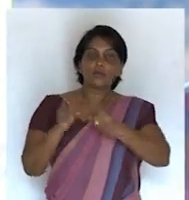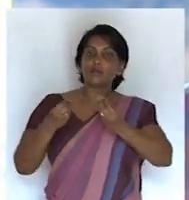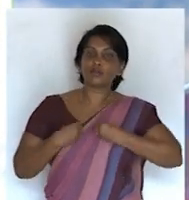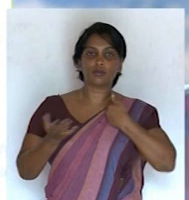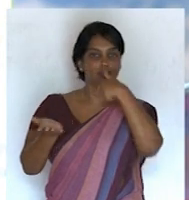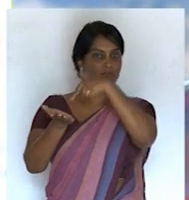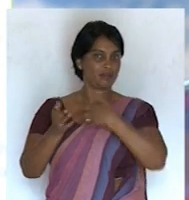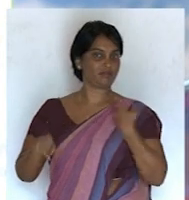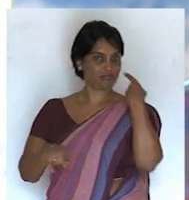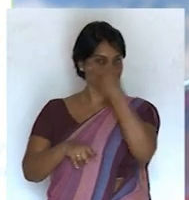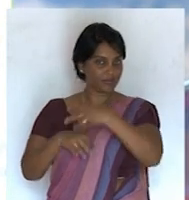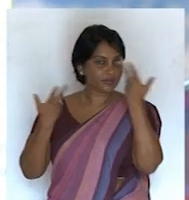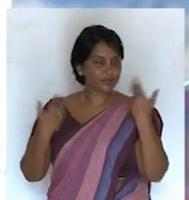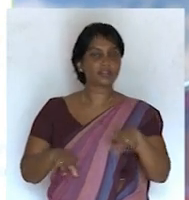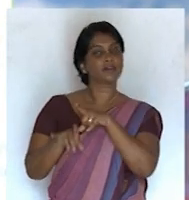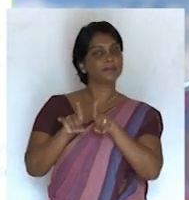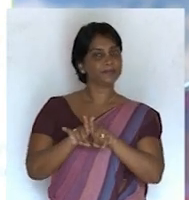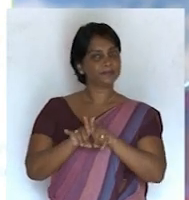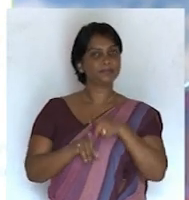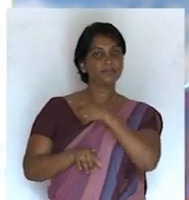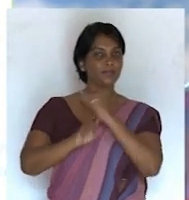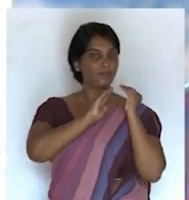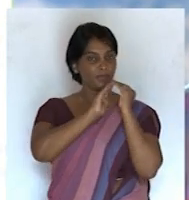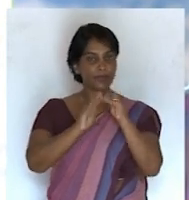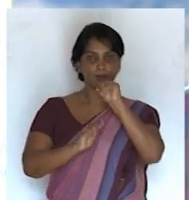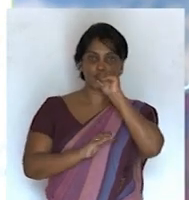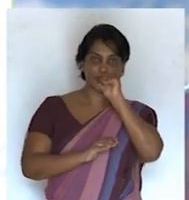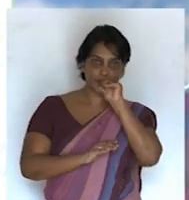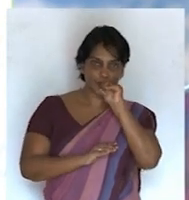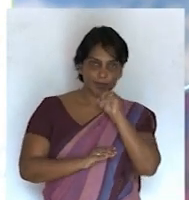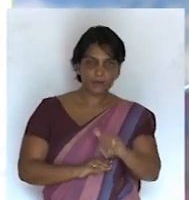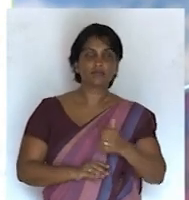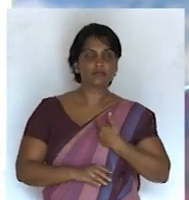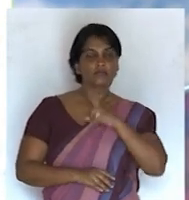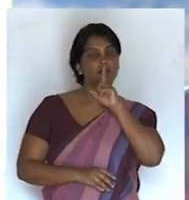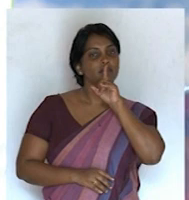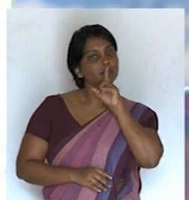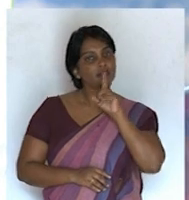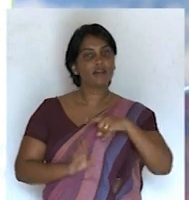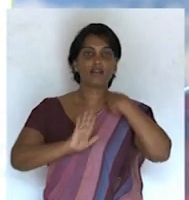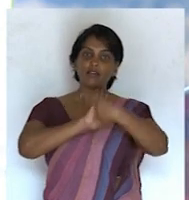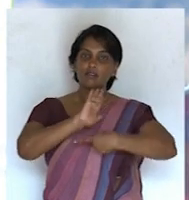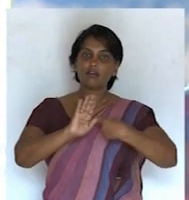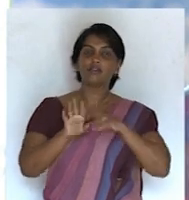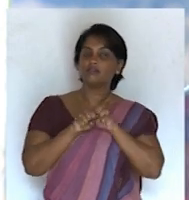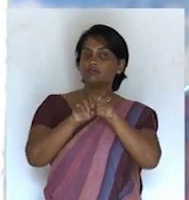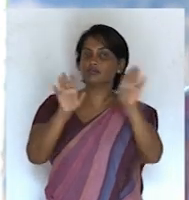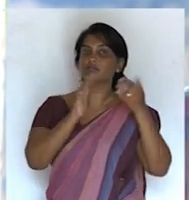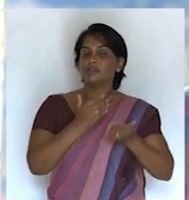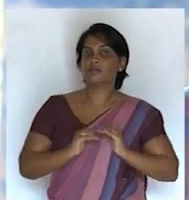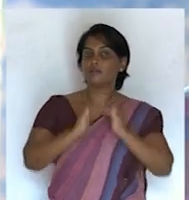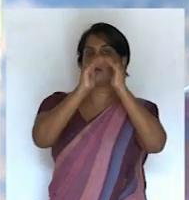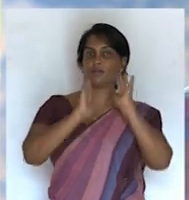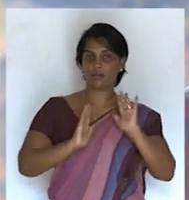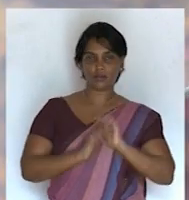ආවට පස්සේ. මේ ආයතනය ඇත්තටම මං කියන්නේ මේ ආයතනය ලංකාවේ හැම පැත්තෙම දියුණු වෙන්න ඕනේ.